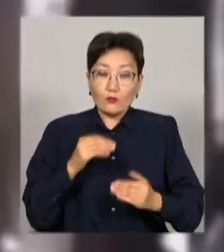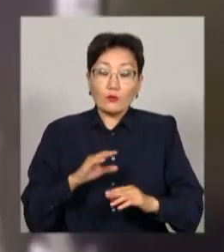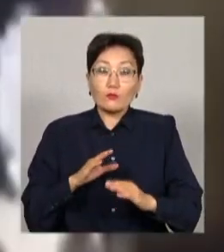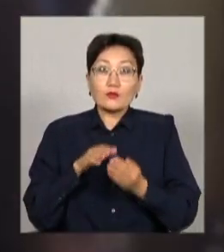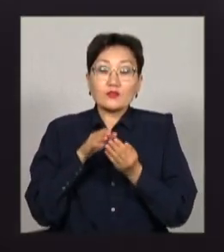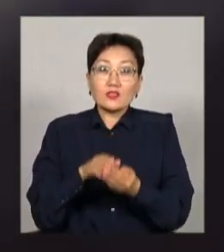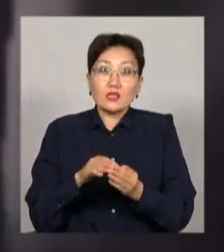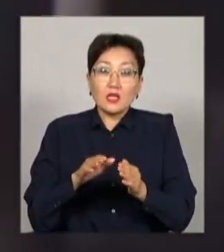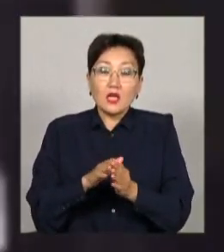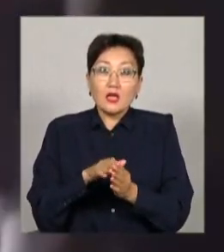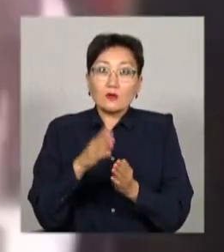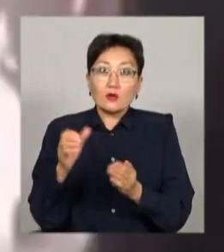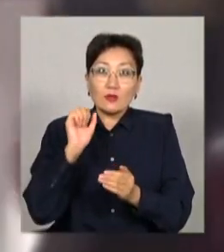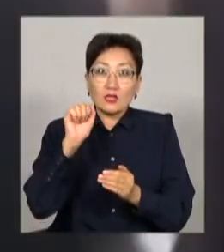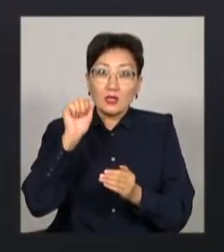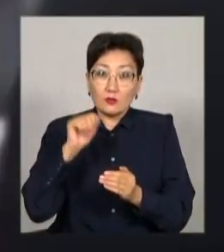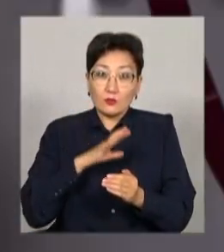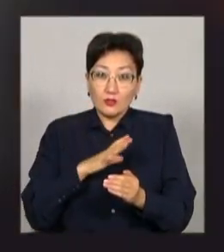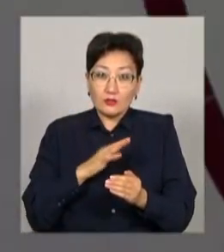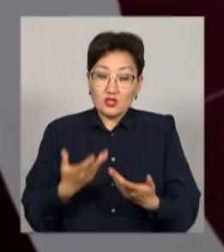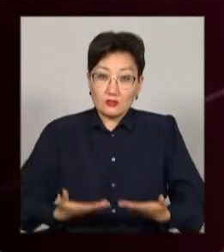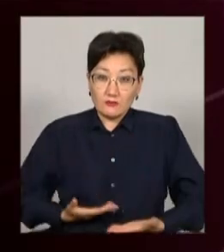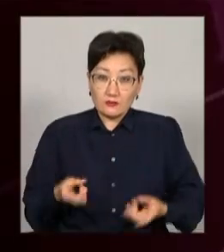kesinde tabıttın kaqpağın kağıp belgi bergen.